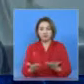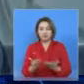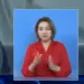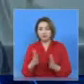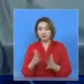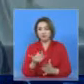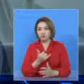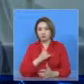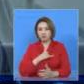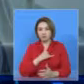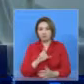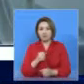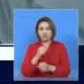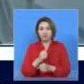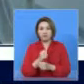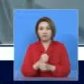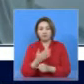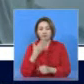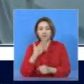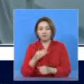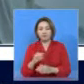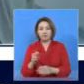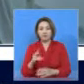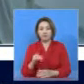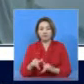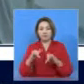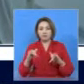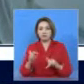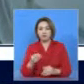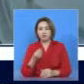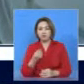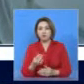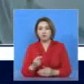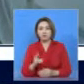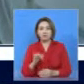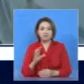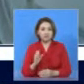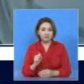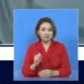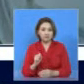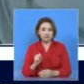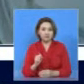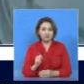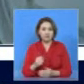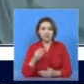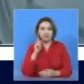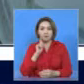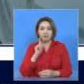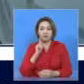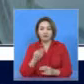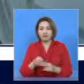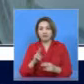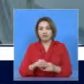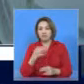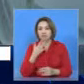нас идет разработка национального проекта по развитию агропромышленного комплекса. Пока этот